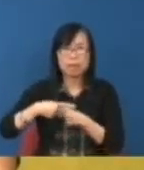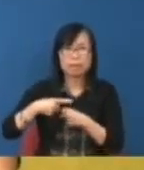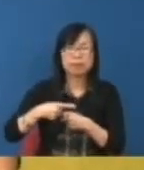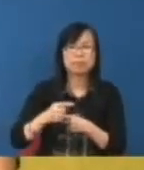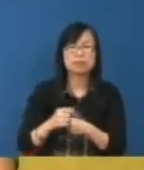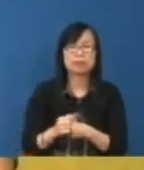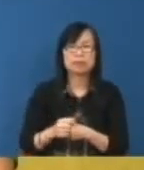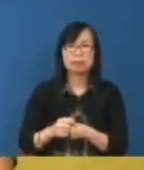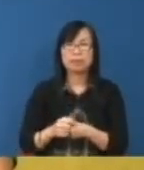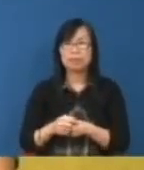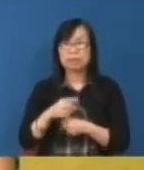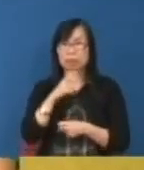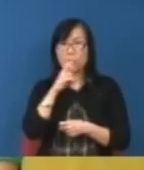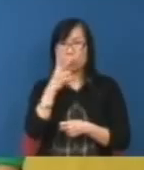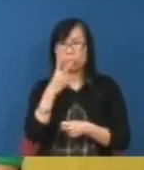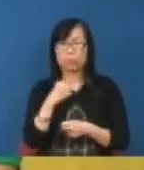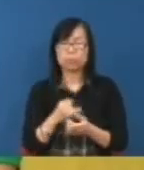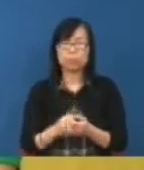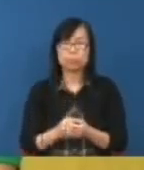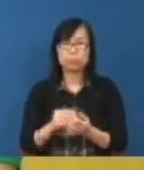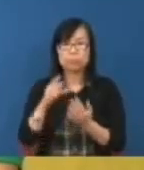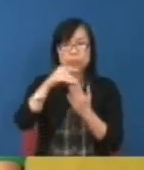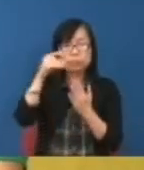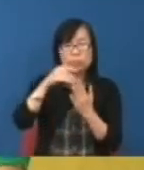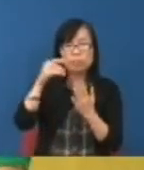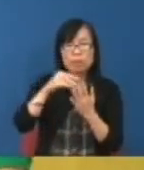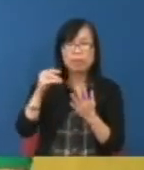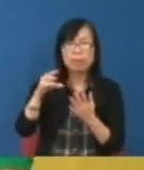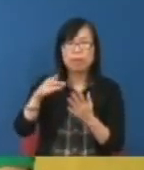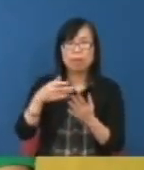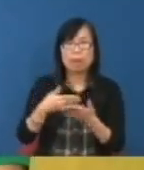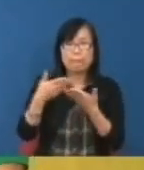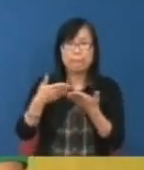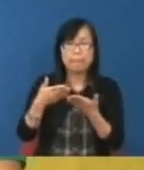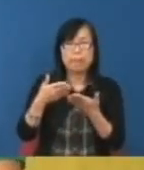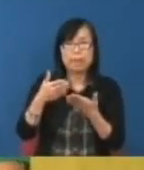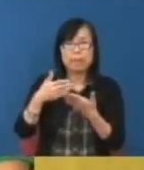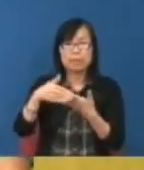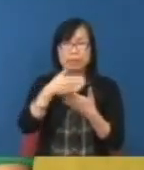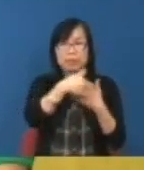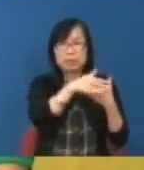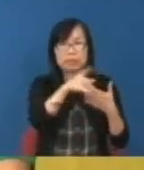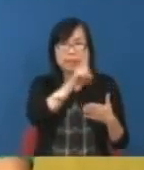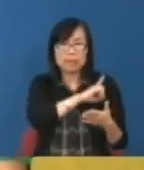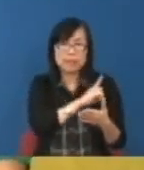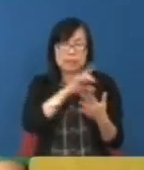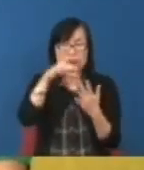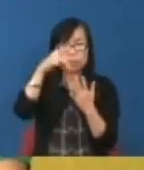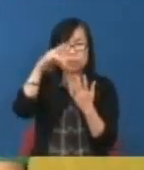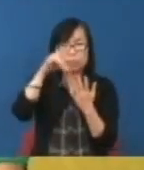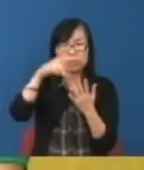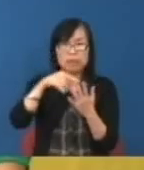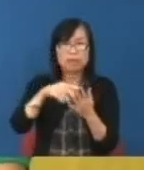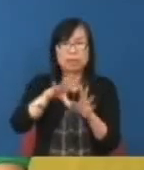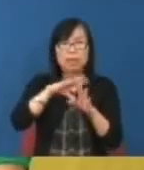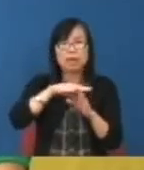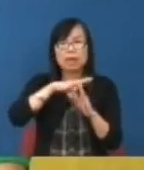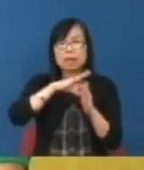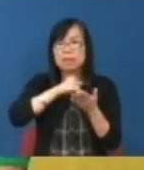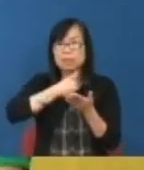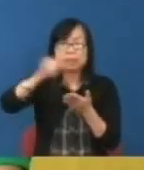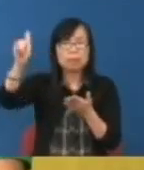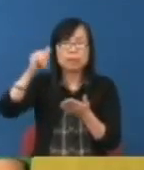身佢只有兩個選擇啫，一係繼續被歧視，被人排斥到牆邊，跟住你自己選擇究竟係自動消失啊，定係